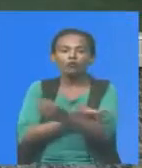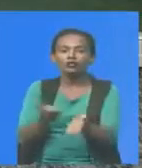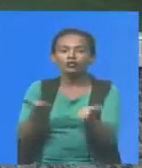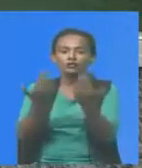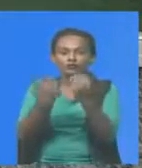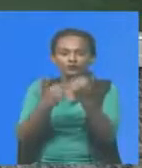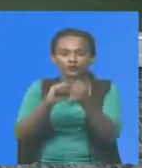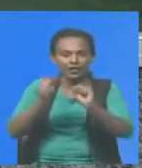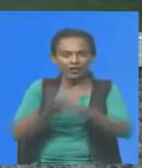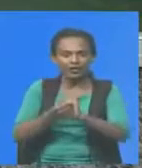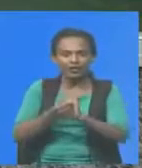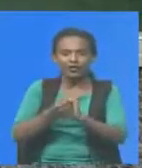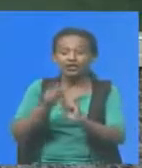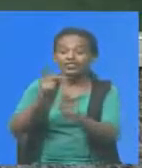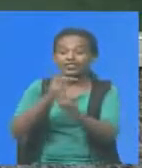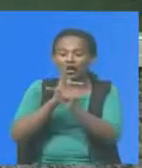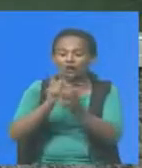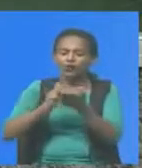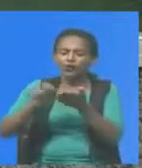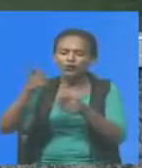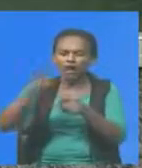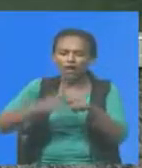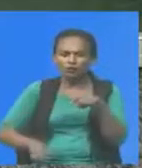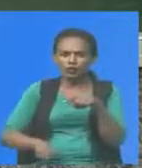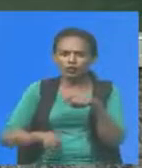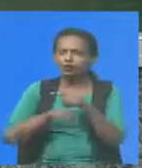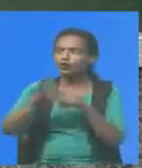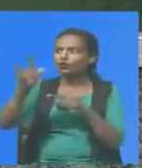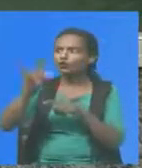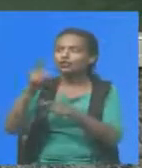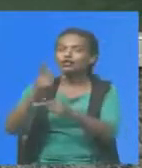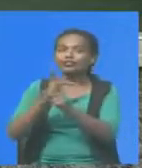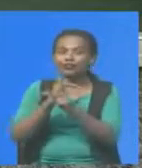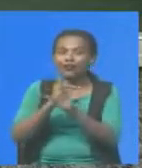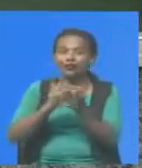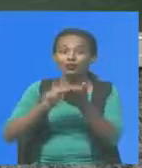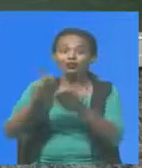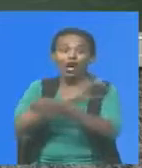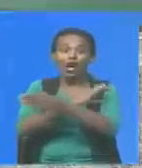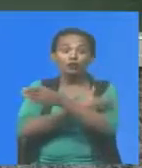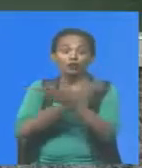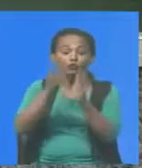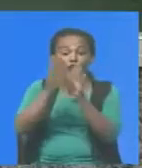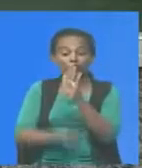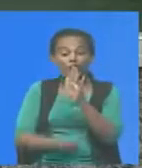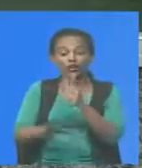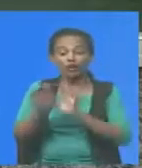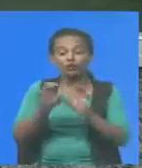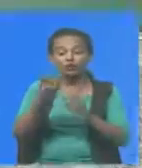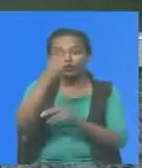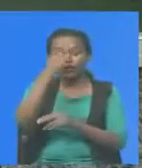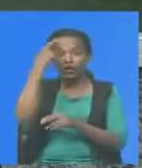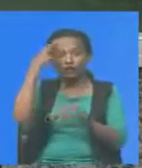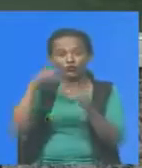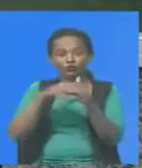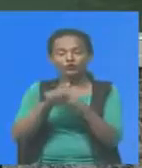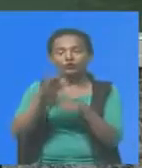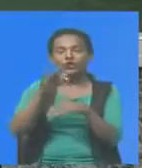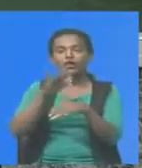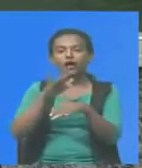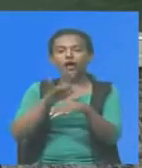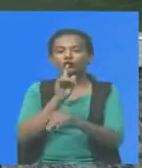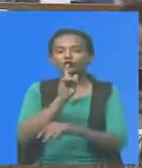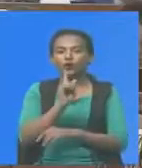መክፈል አለመቻሉ የውጭ ዕዳ የመክፈል አቅም እንዲቀንስ ካደረጉ ምክንያቶች ውስጥ ተጠቃሹ